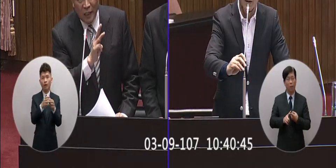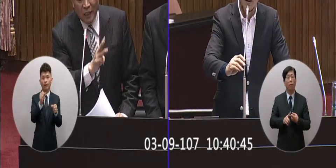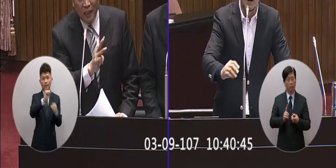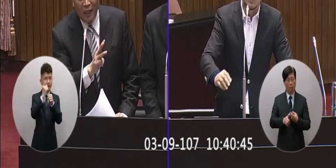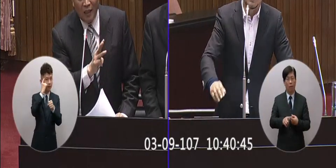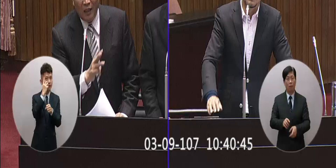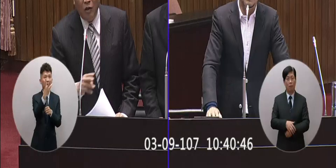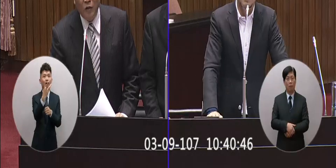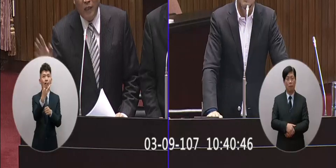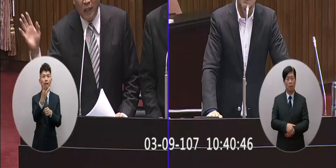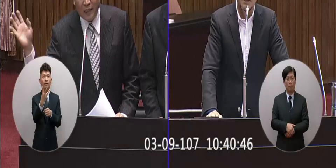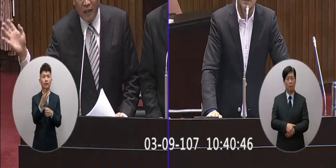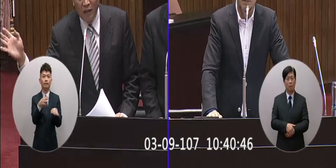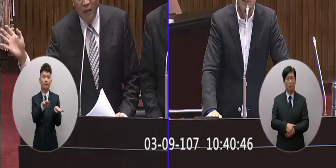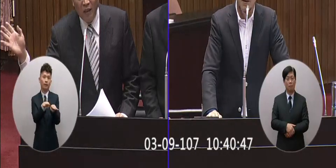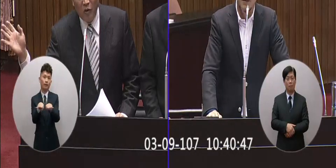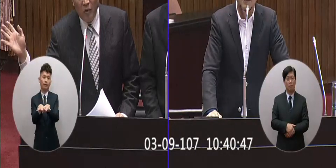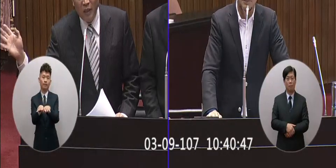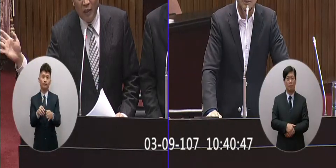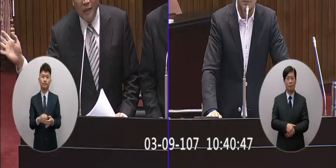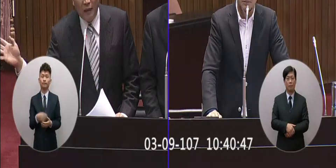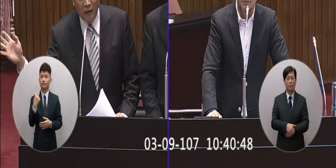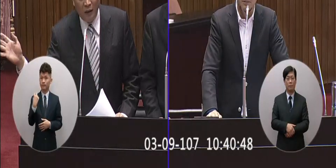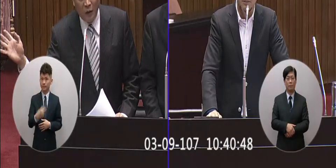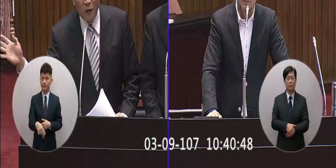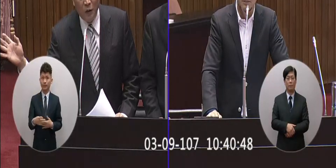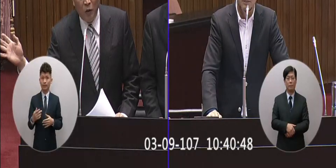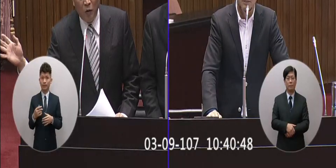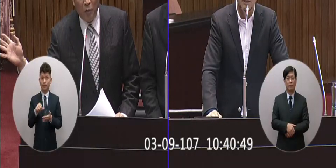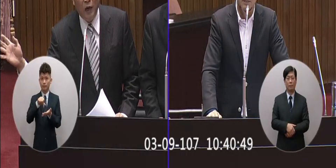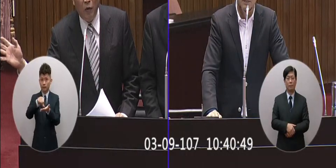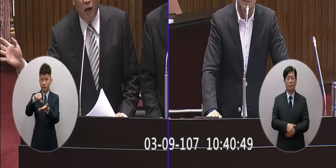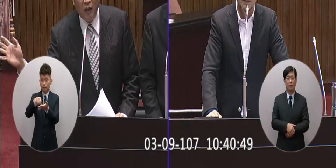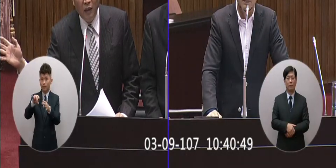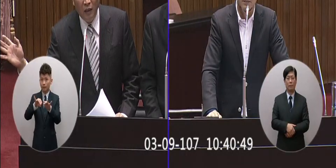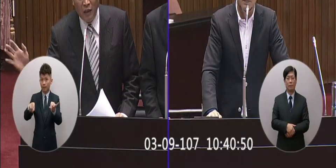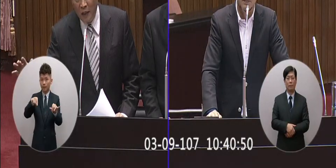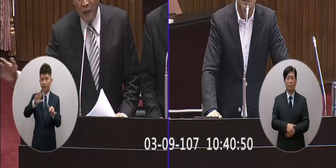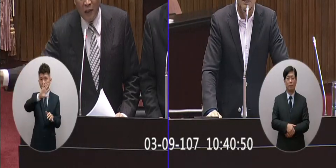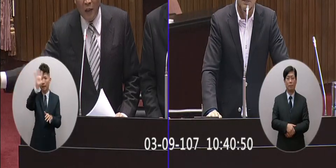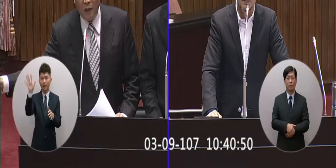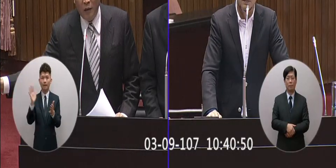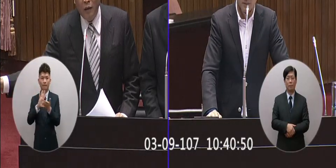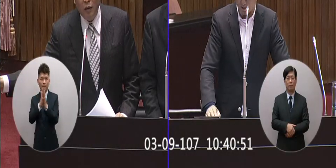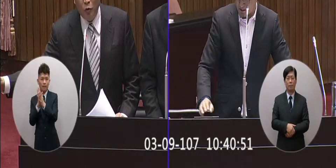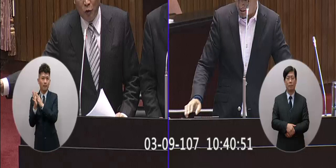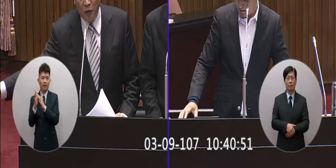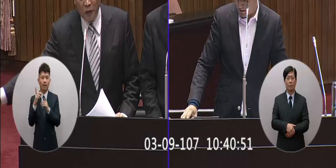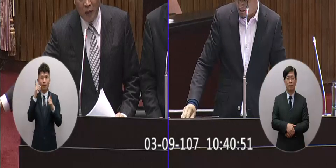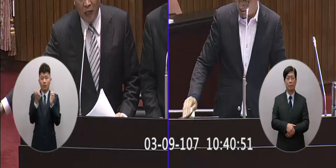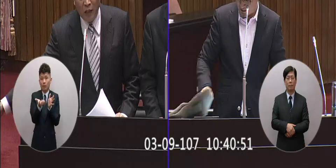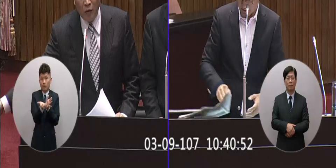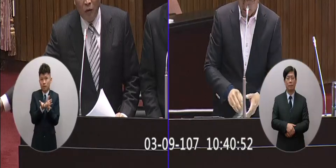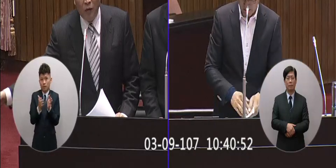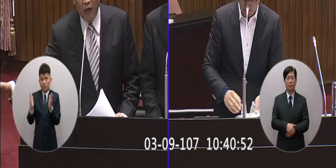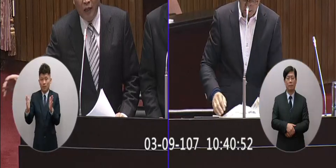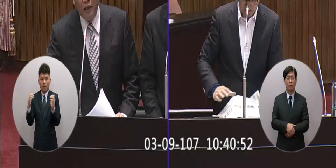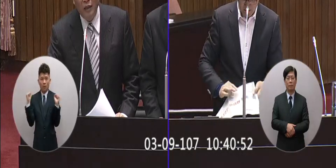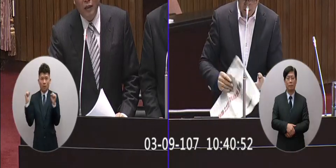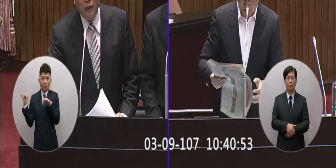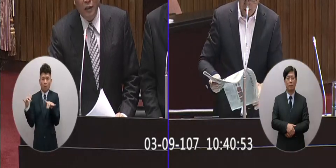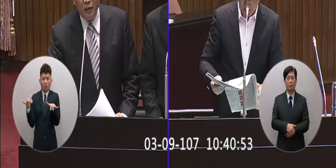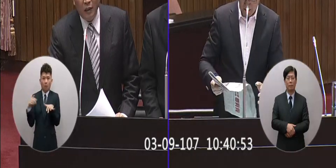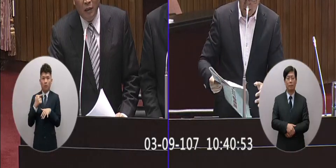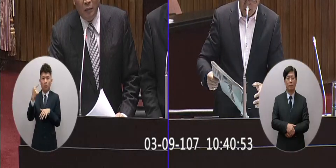是讲加这三天，然后再加上我们那个产地的气候变化，那你以前其实有一段是寒流，后